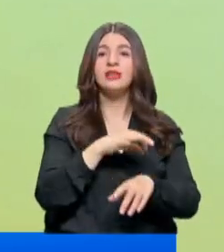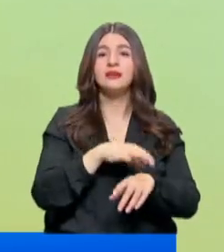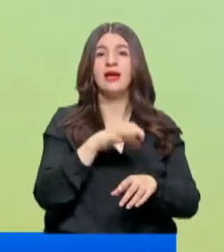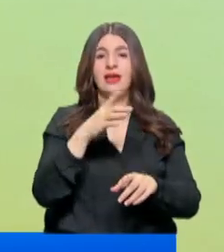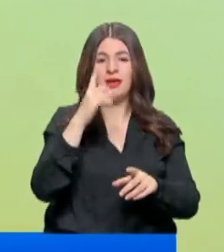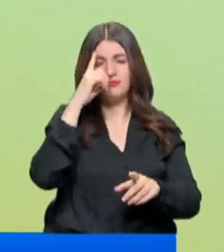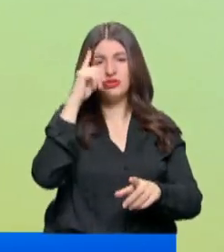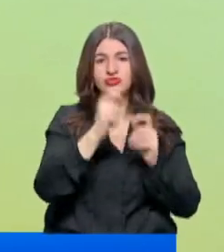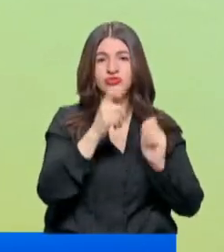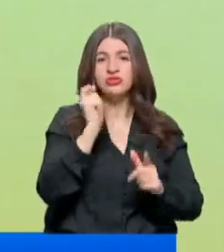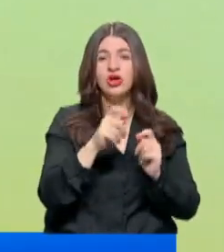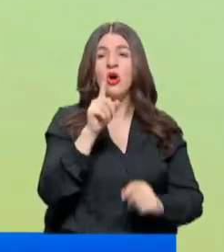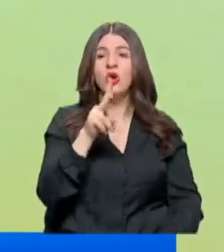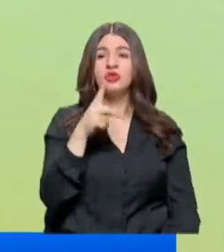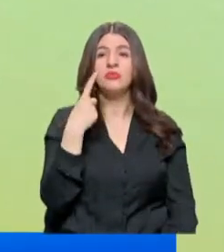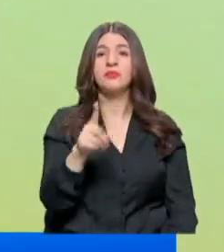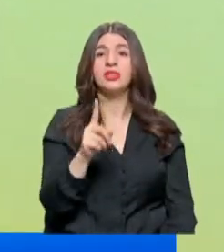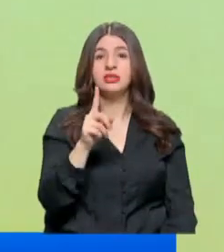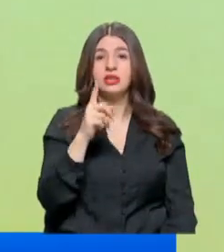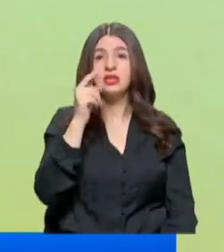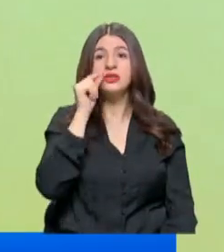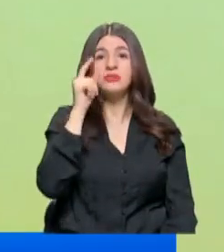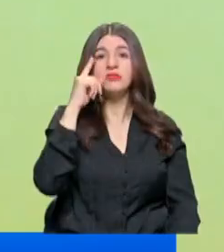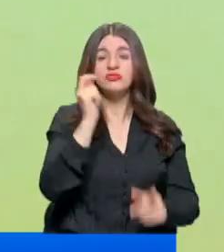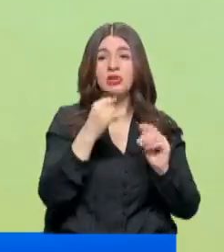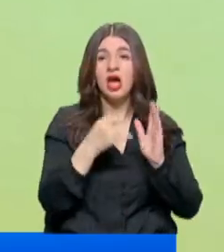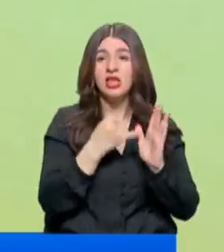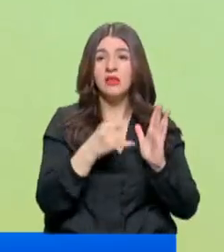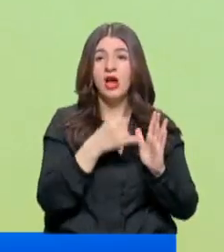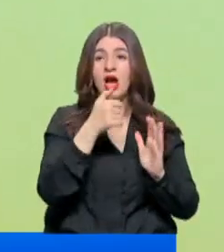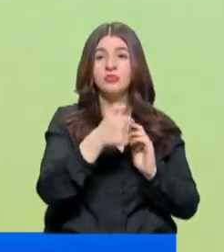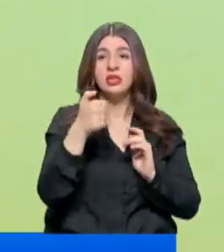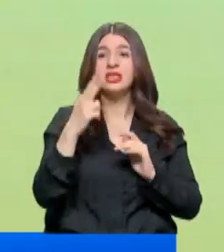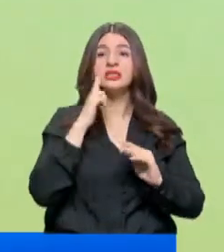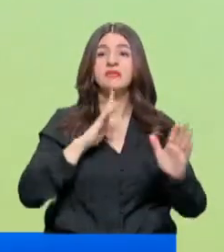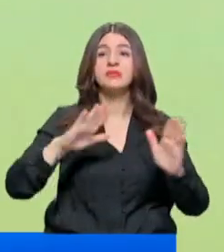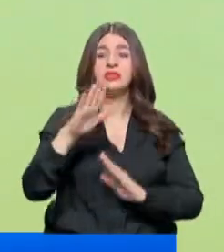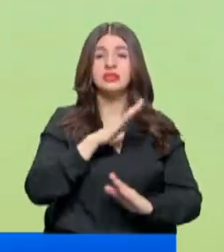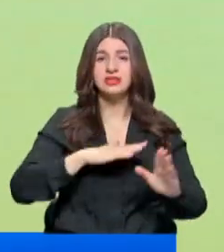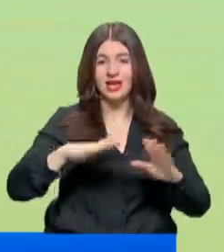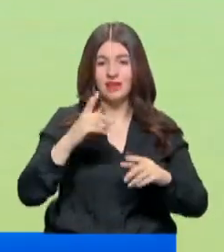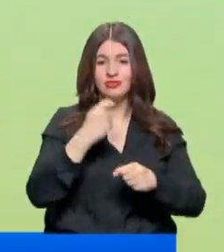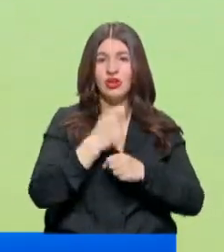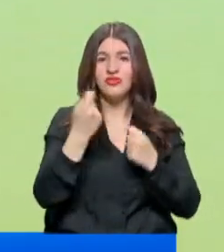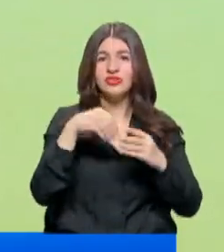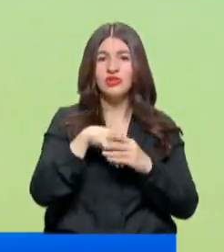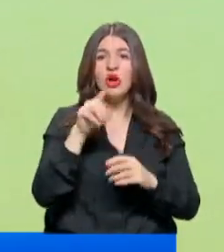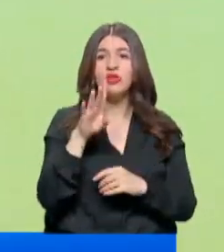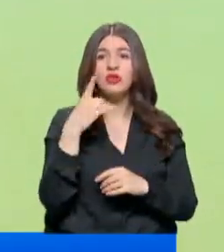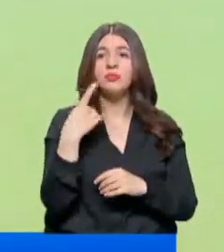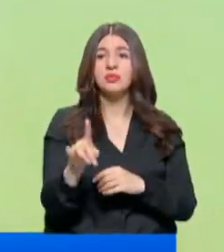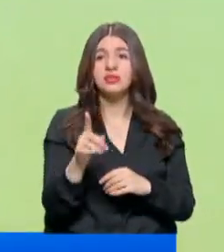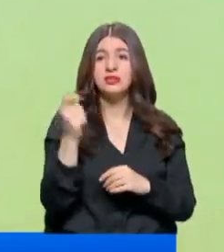kadrosuna 13213 kişi başvurmuş Gaziantep'te 66 temizlik görevlisi kadrosu için